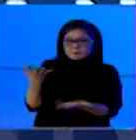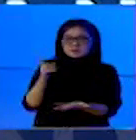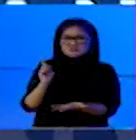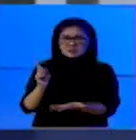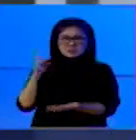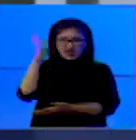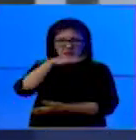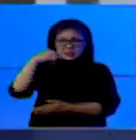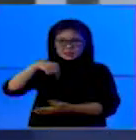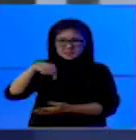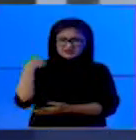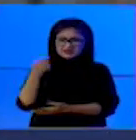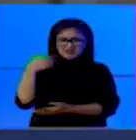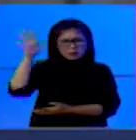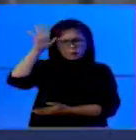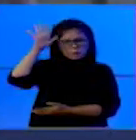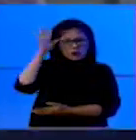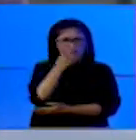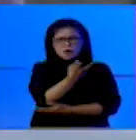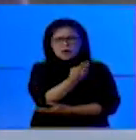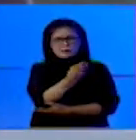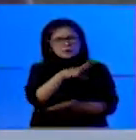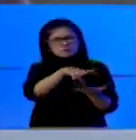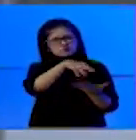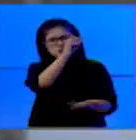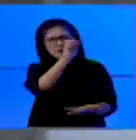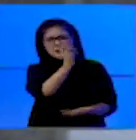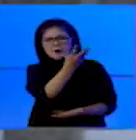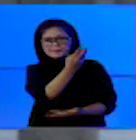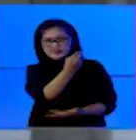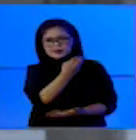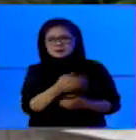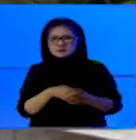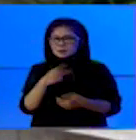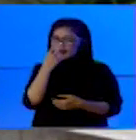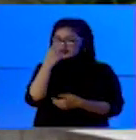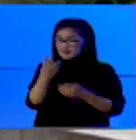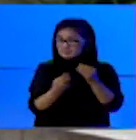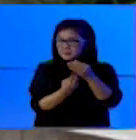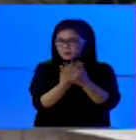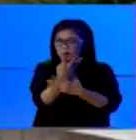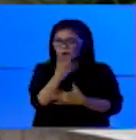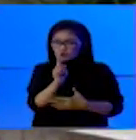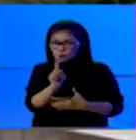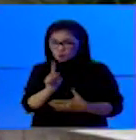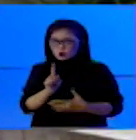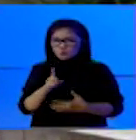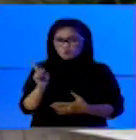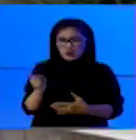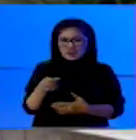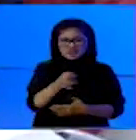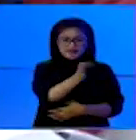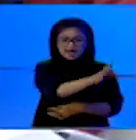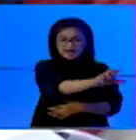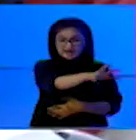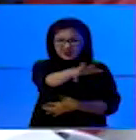kapan puncaknya akan tiba. Karena melihat perkembangan, ada daerah yang terjadi